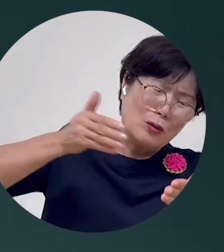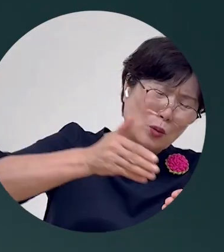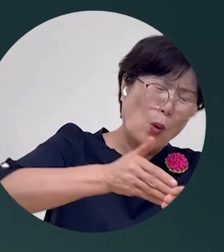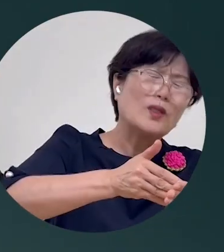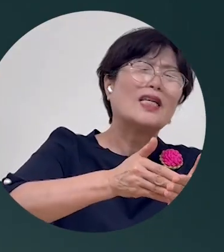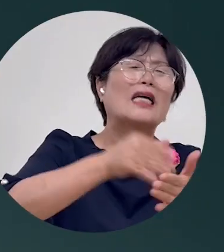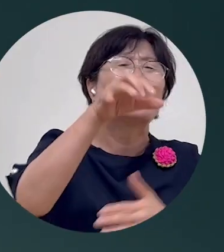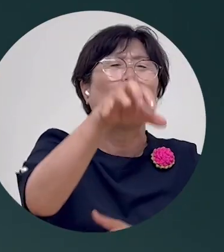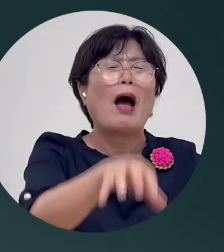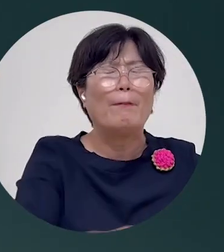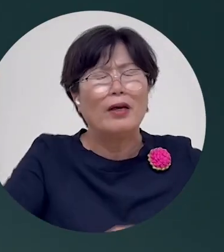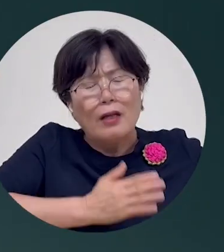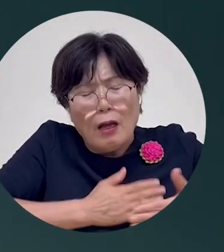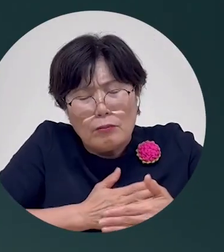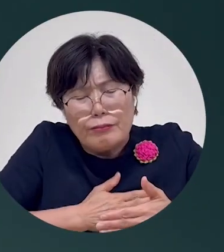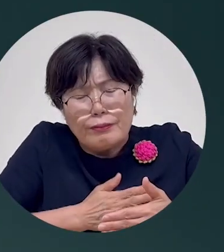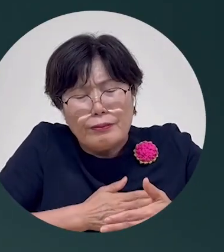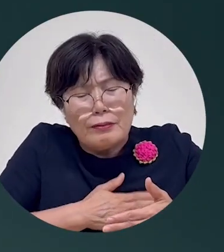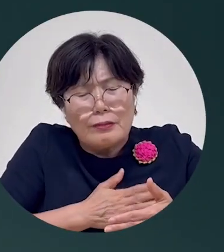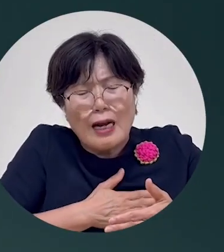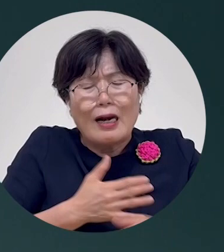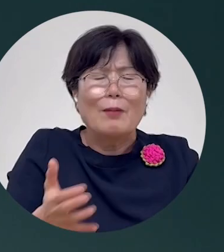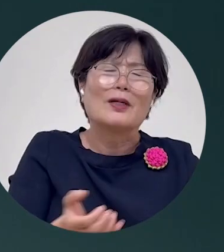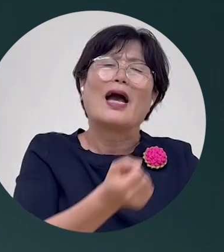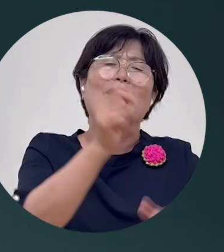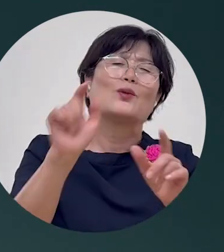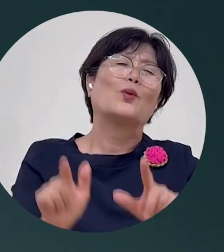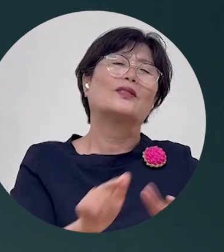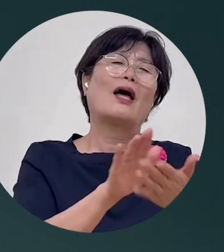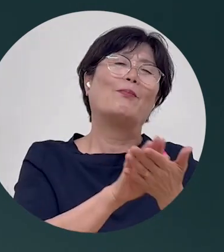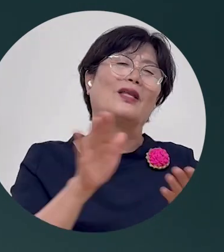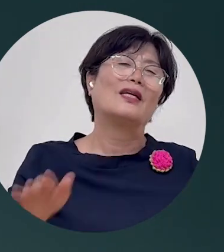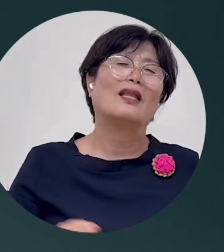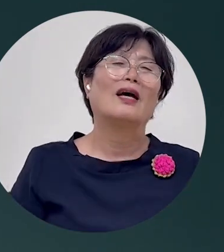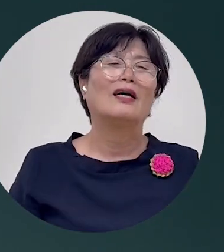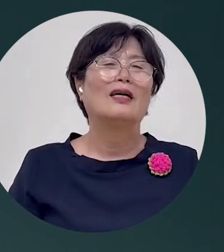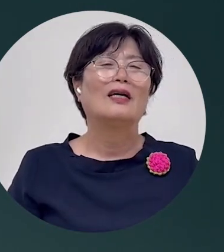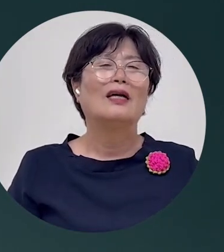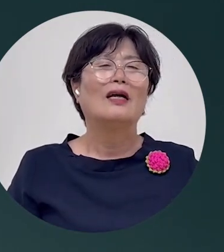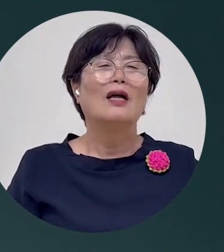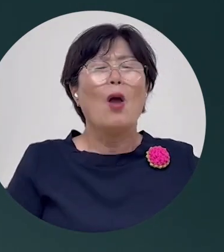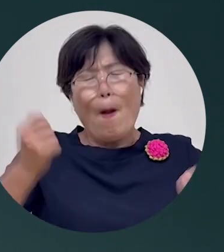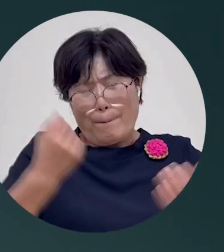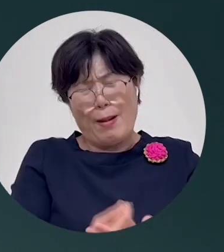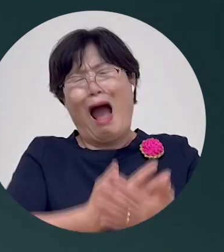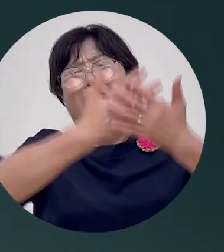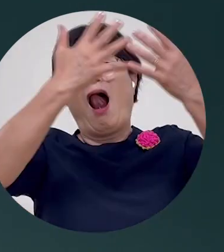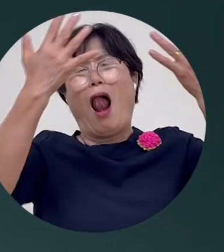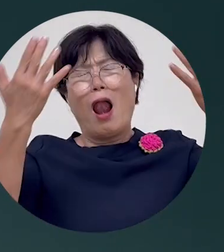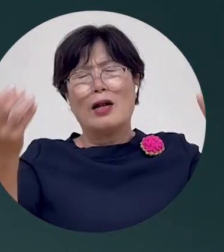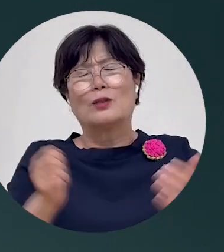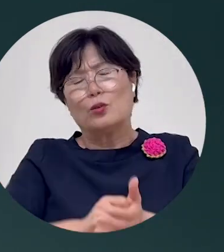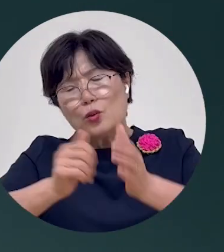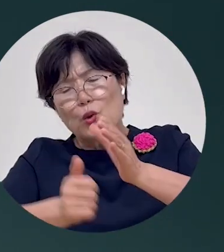앞에서 불안함을 안고 살아갑니다. 여러분, 밝은 소망의 천국이